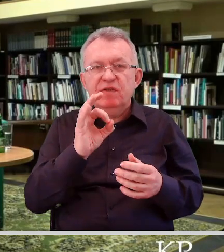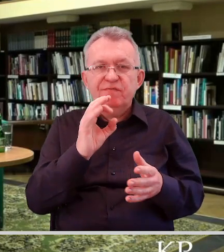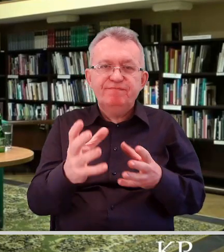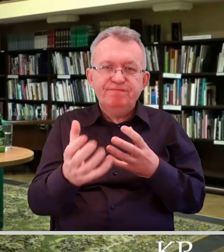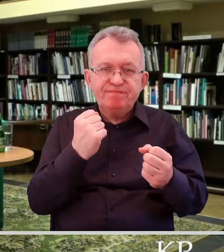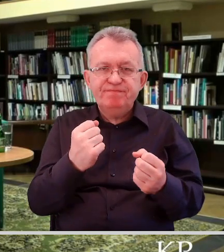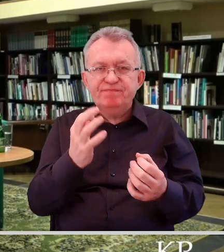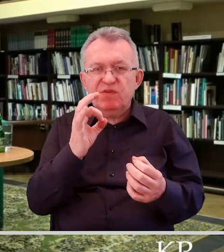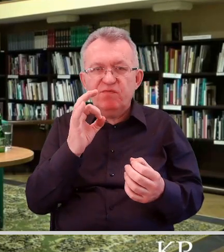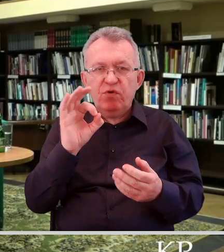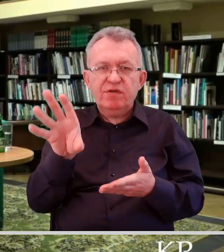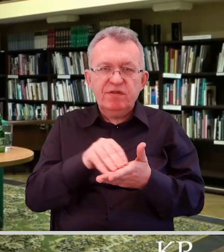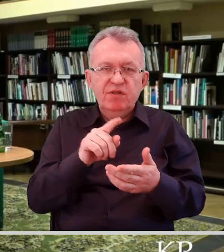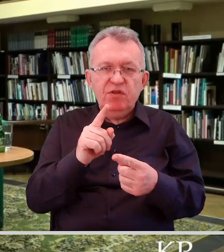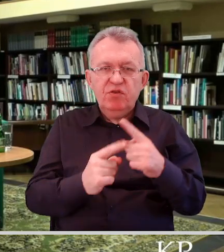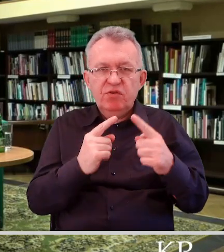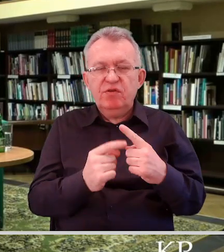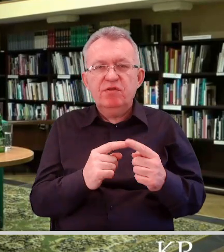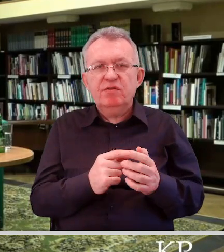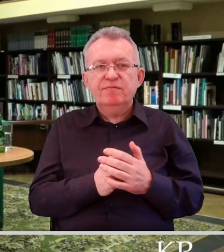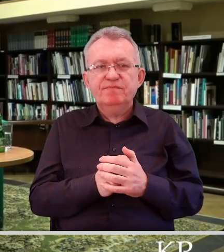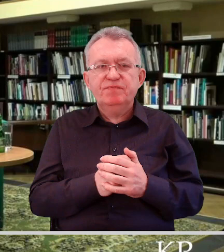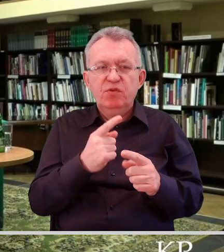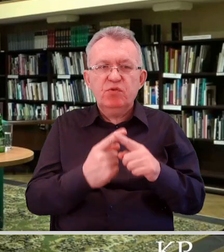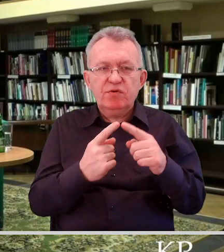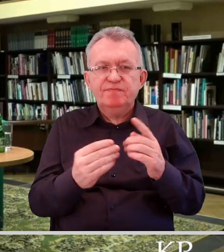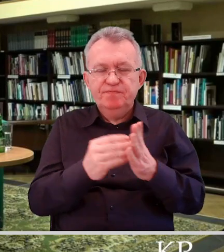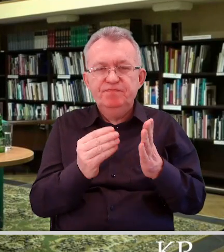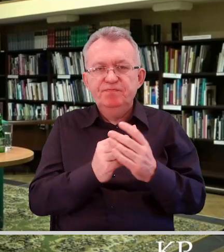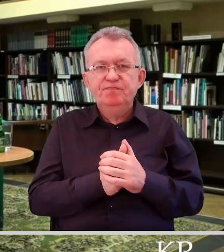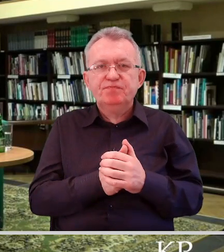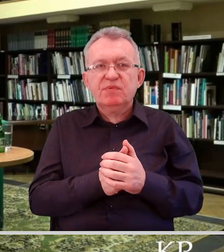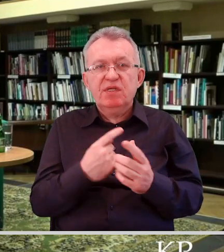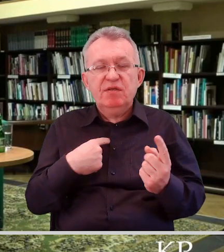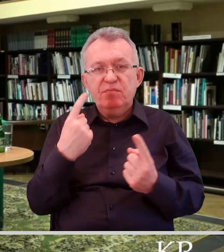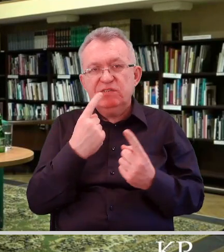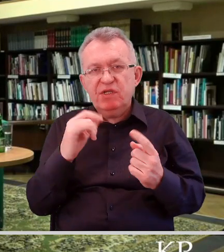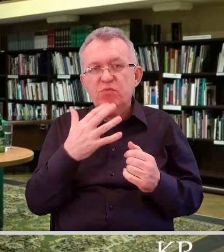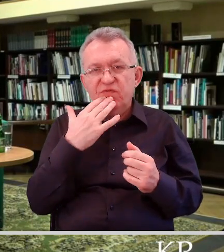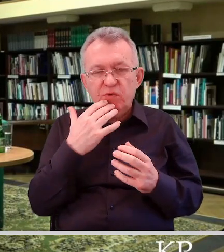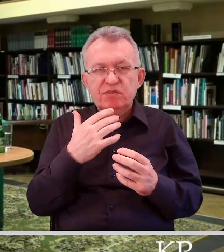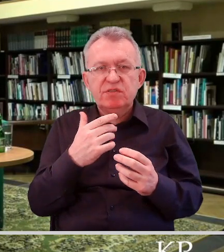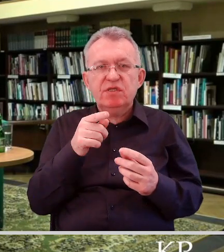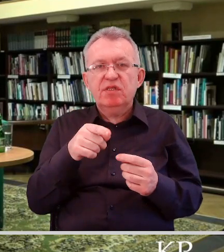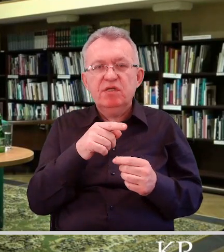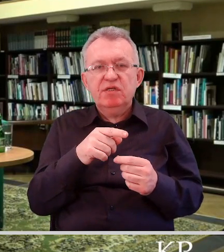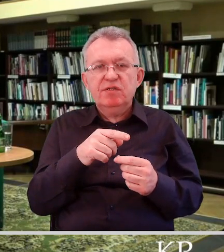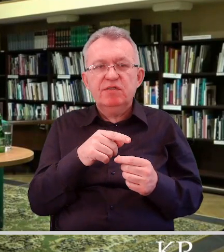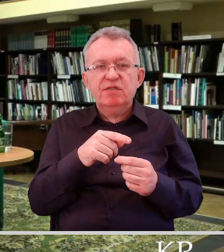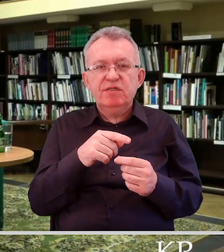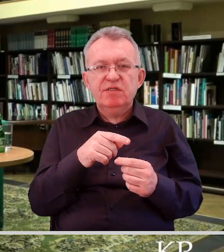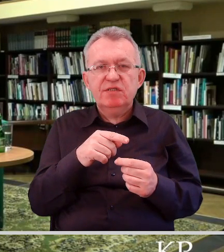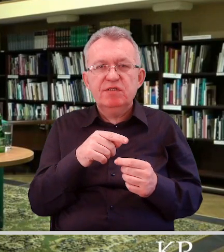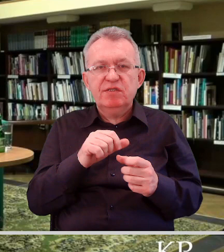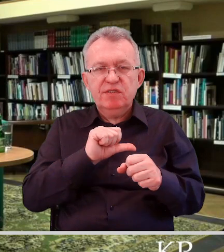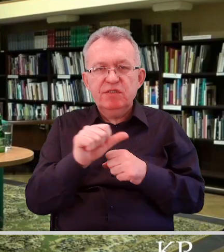wyciągając tam z tych jego notatek jakieś drobiazgi. I wydaje mi się, że właśnie tak jak mówiłaś, no ta rekonstrukcja